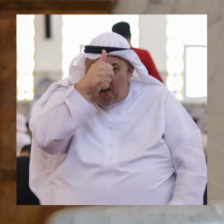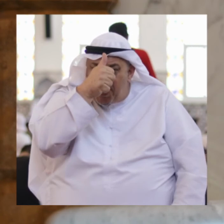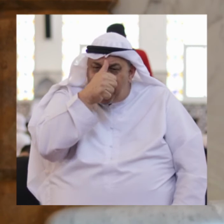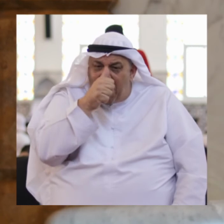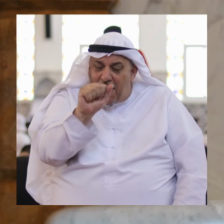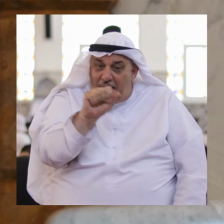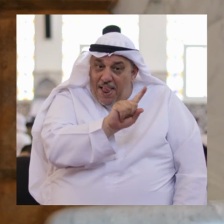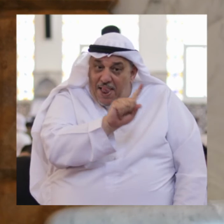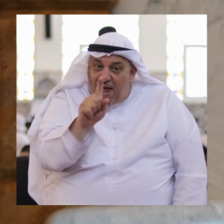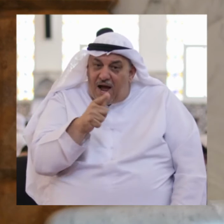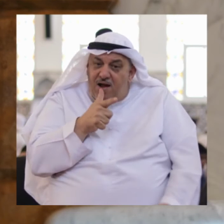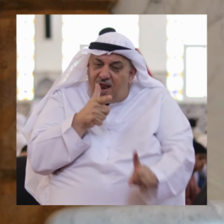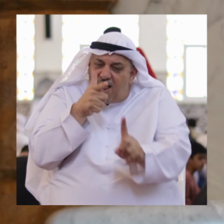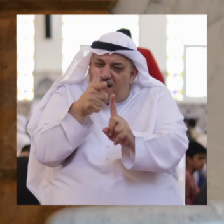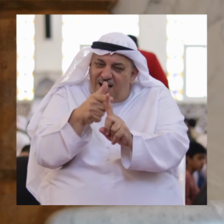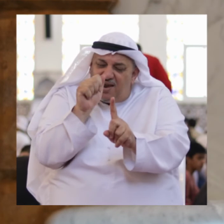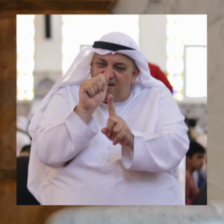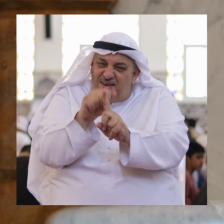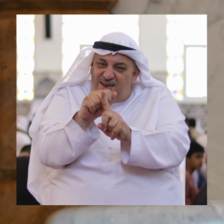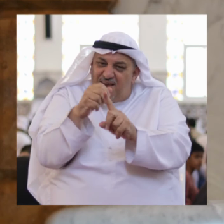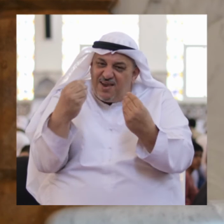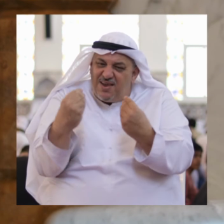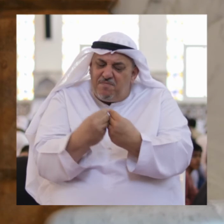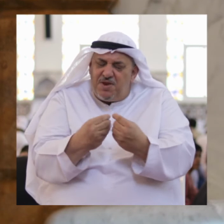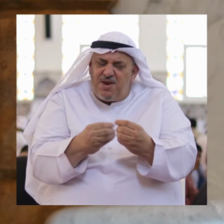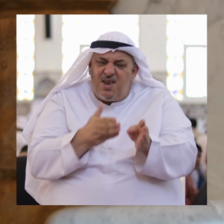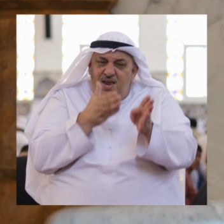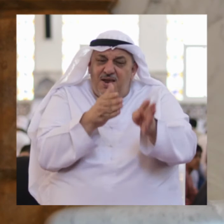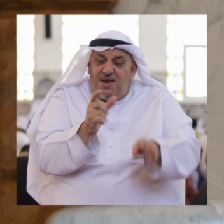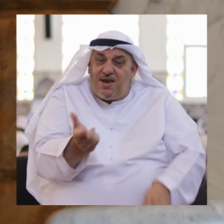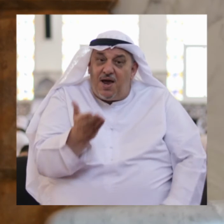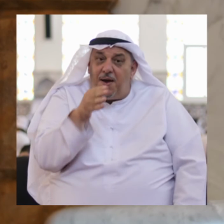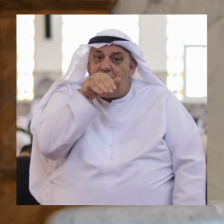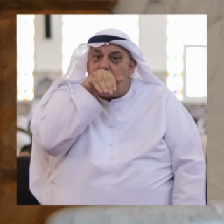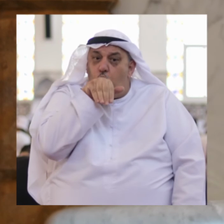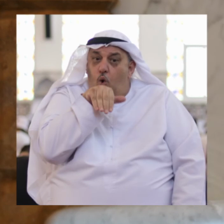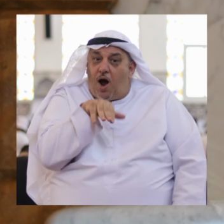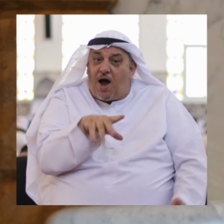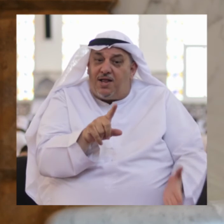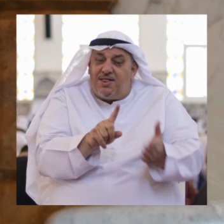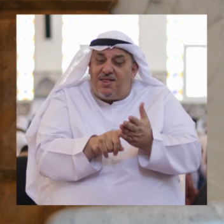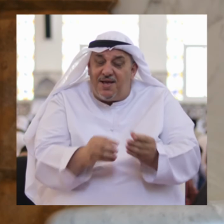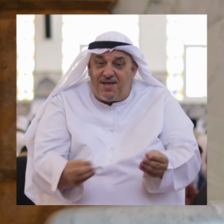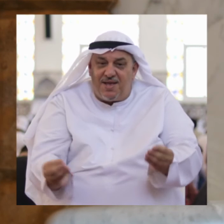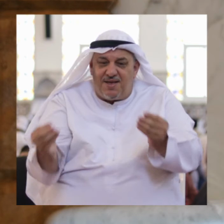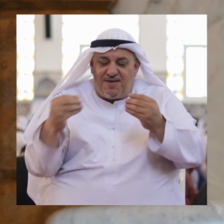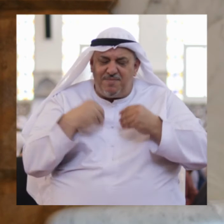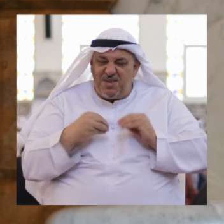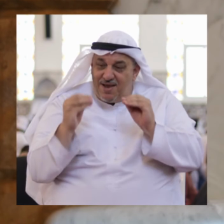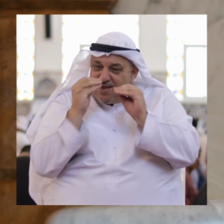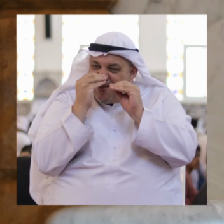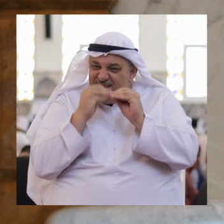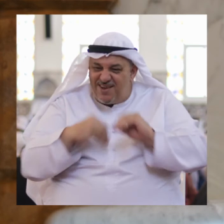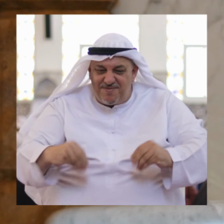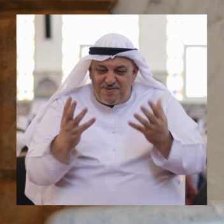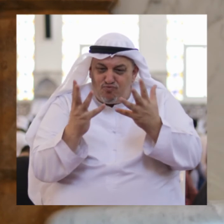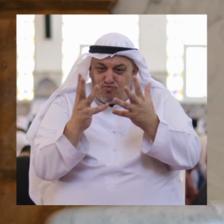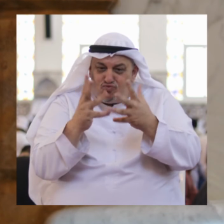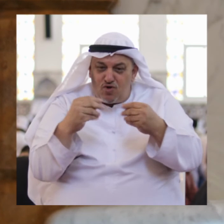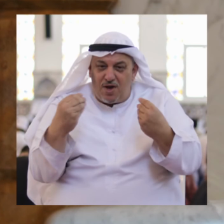فذلك عمل النبيل نعزز به الموده والتراحم